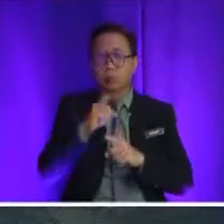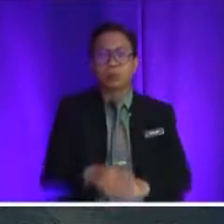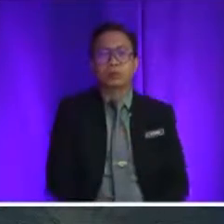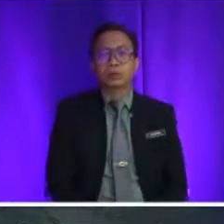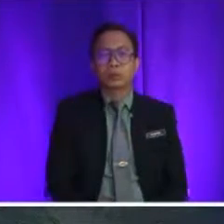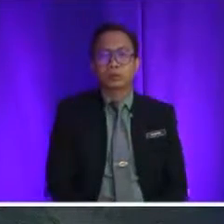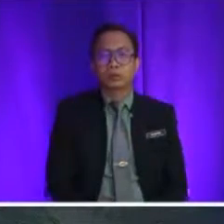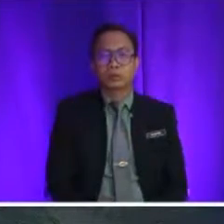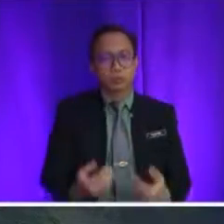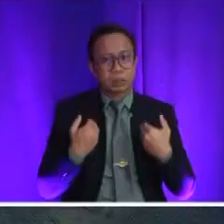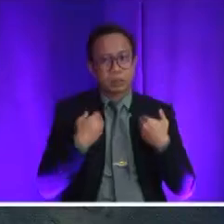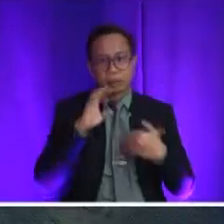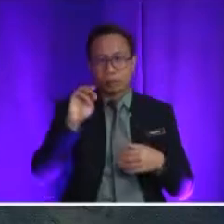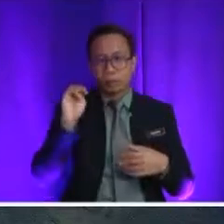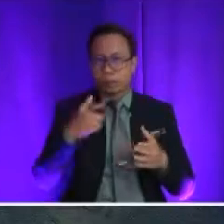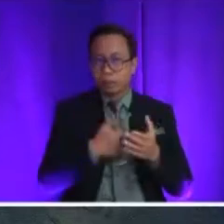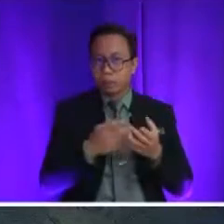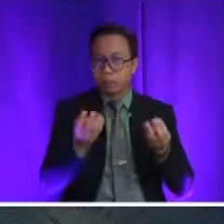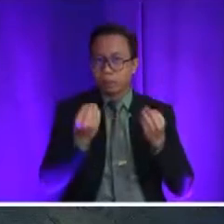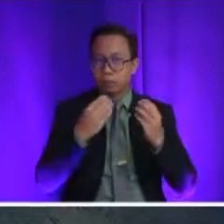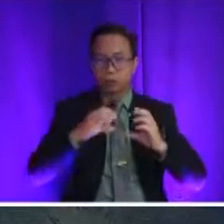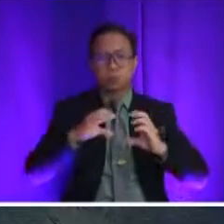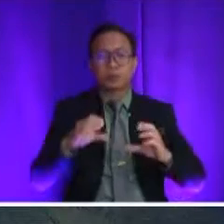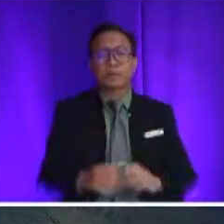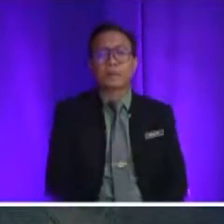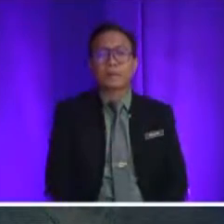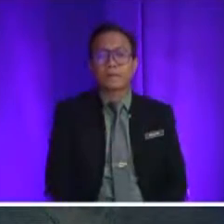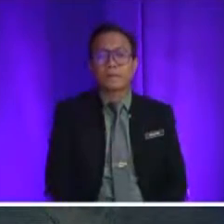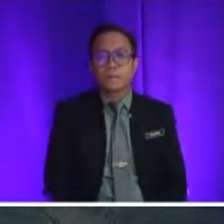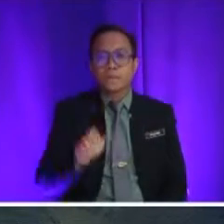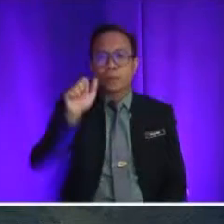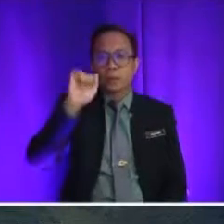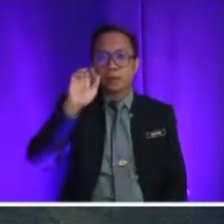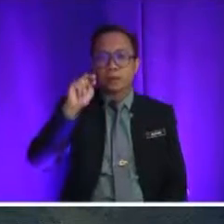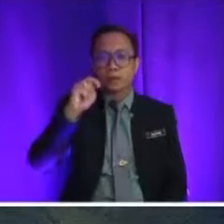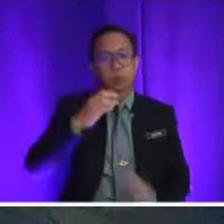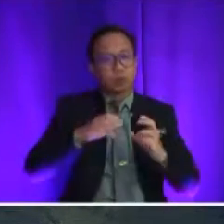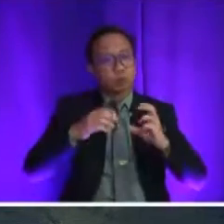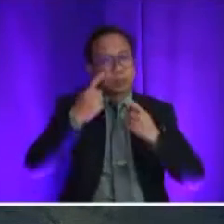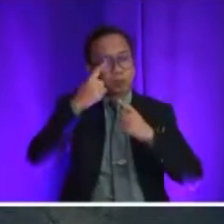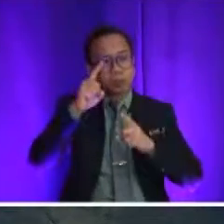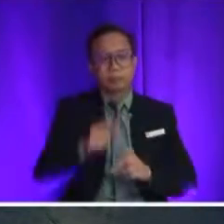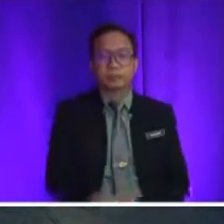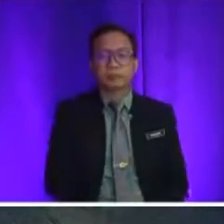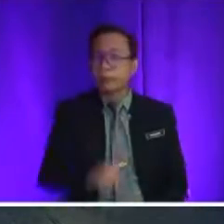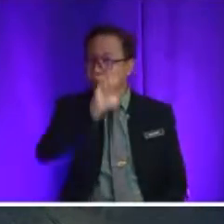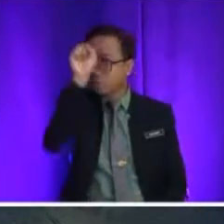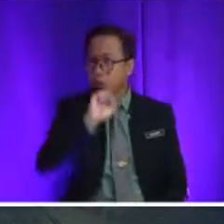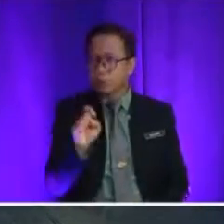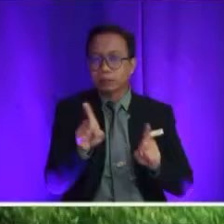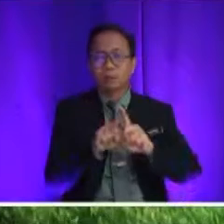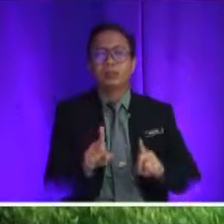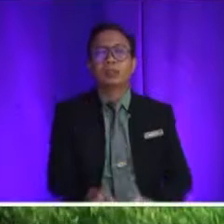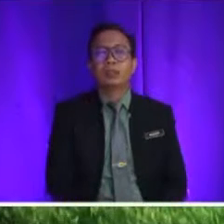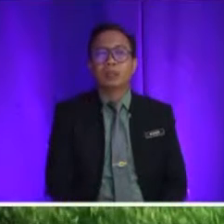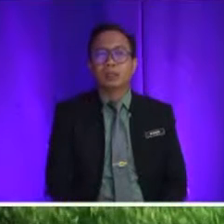ada lagi gembur begitu subuh salat Ninjago Alkitab yg untuk soal-soal yang sama